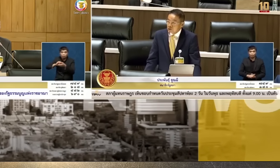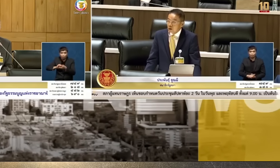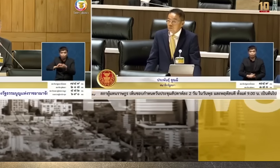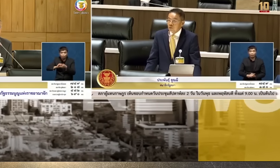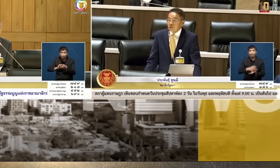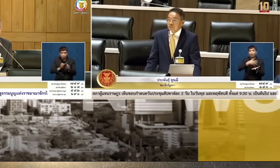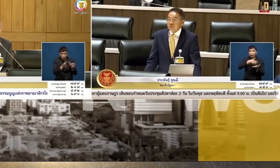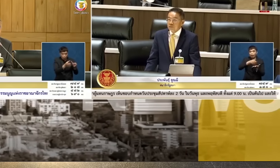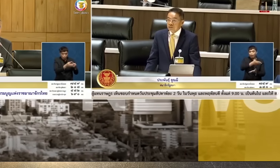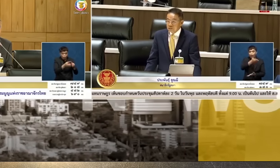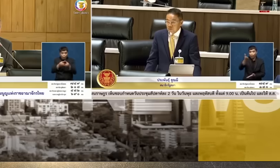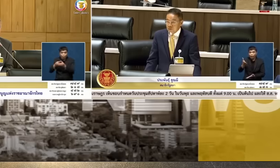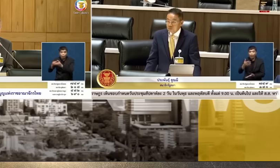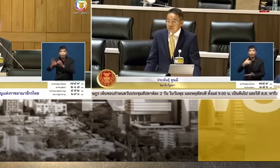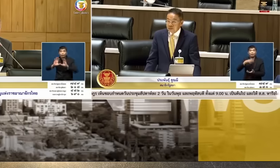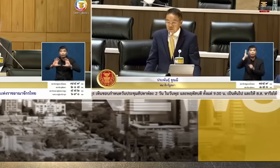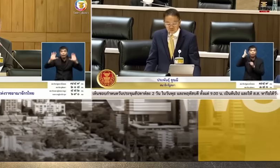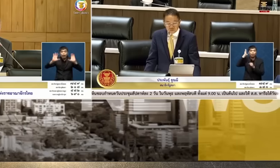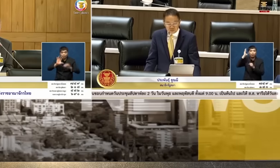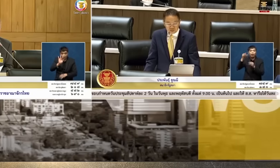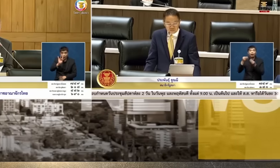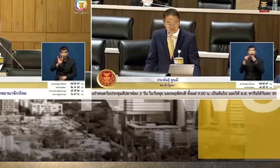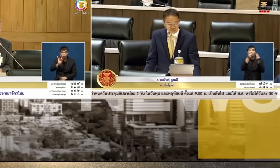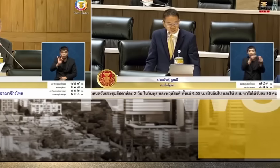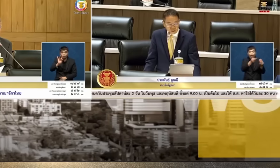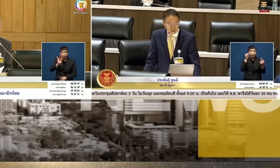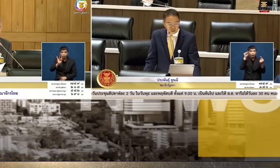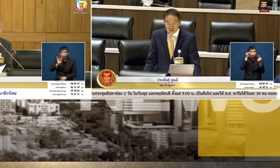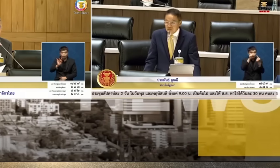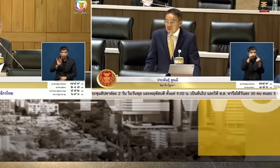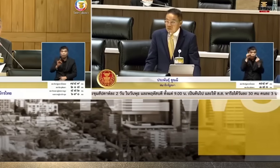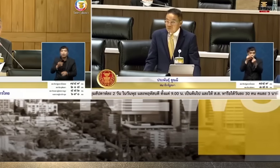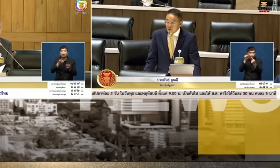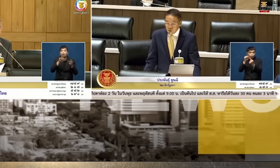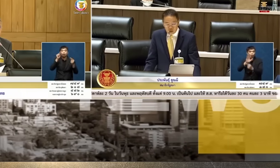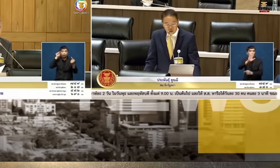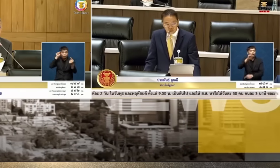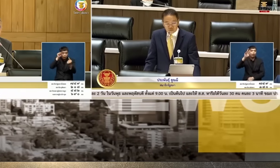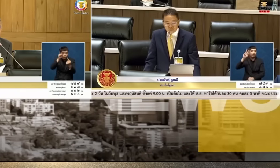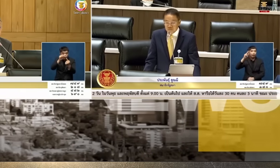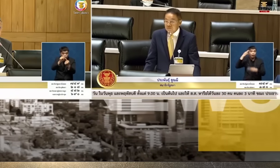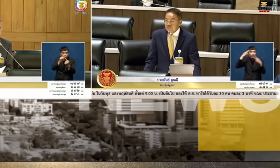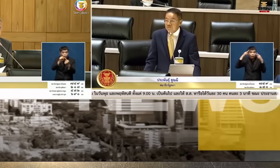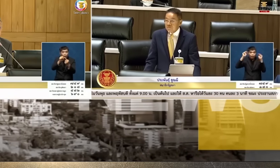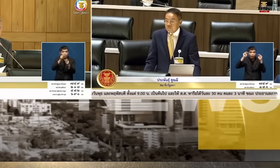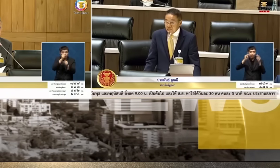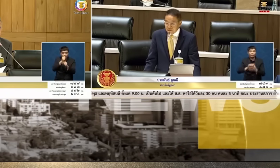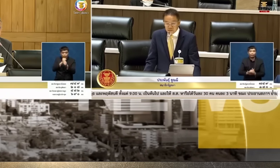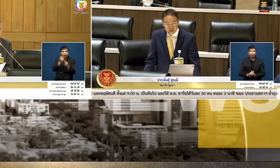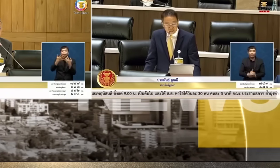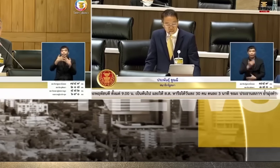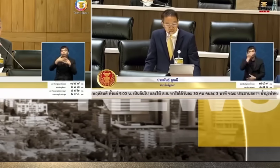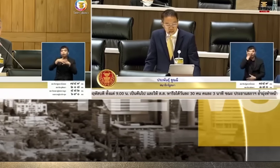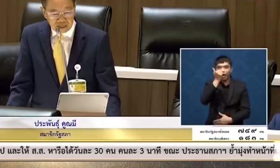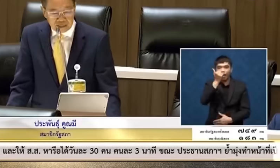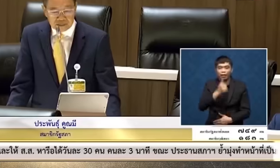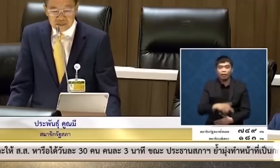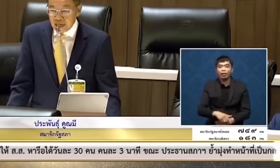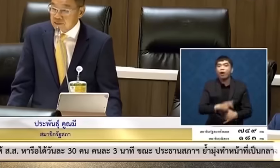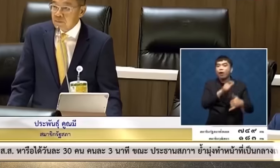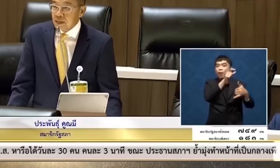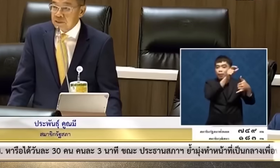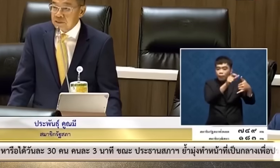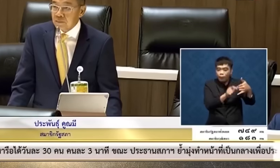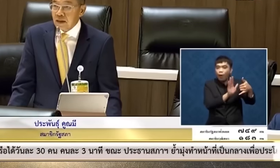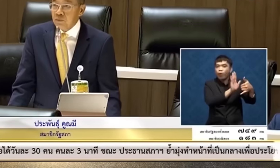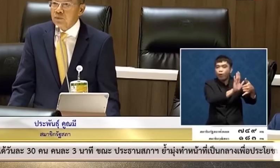์ สวประพันธ์คุณมีชำแหละคุณสมบัติลักษณะต้องห้ามของนายพิธาแล้วก็ประเด็นเรื่องแนวทางที่เป็นปฏิ